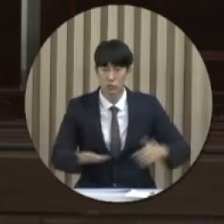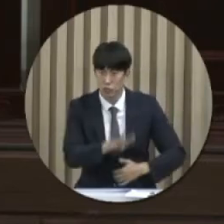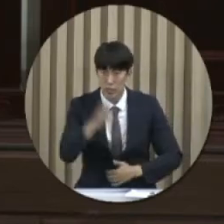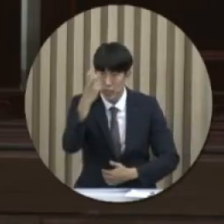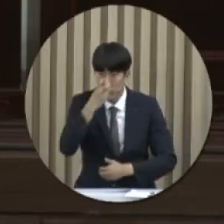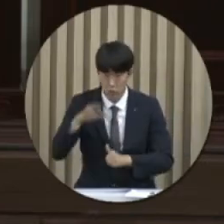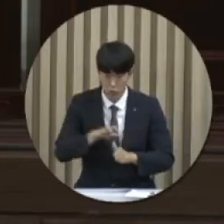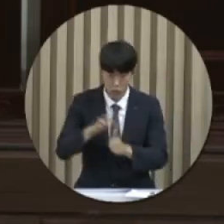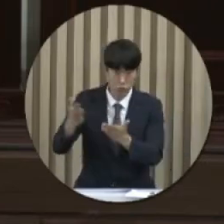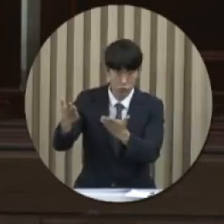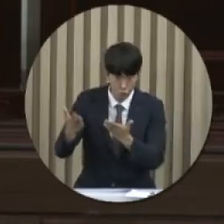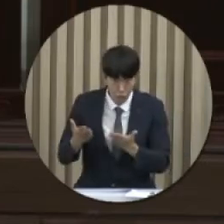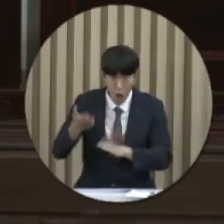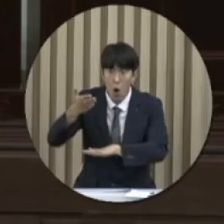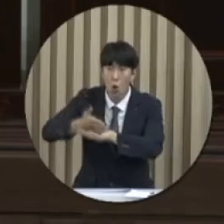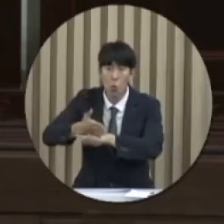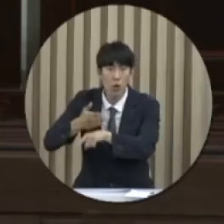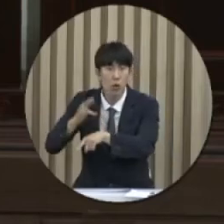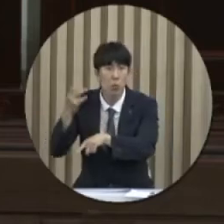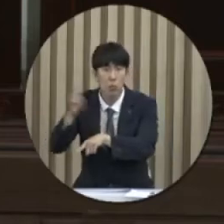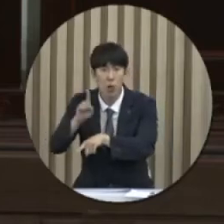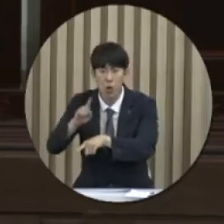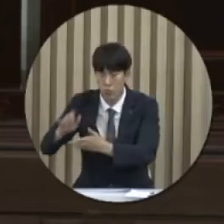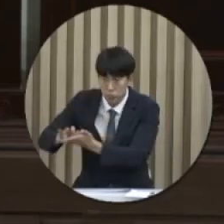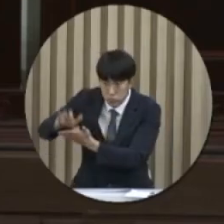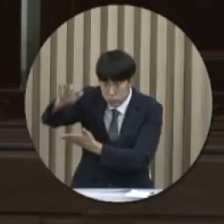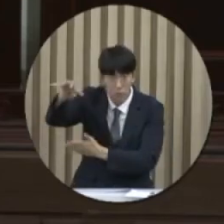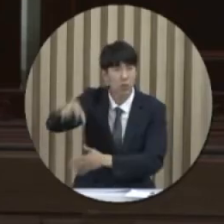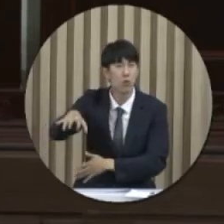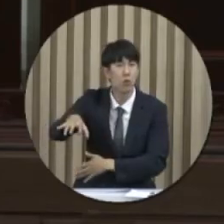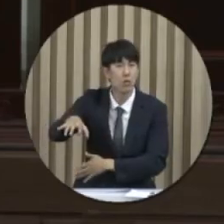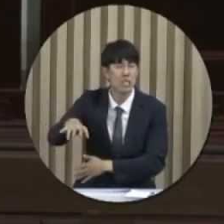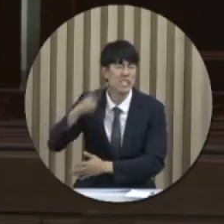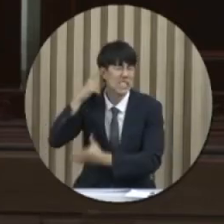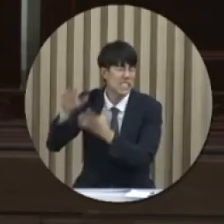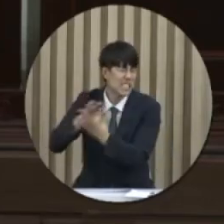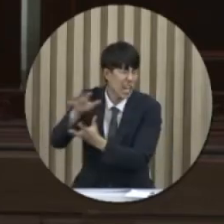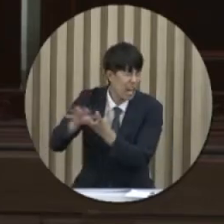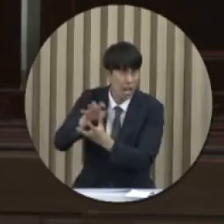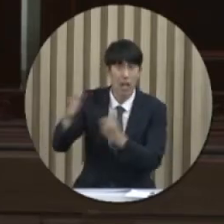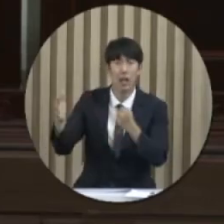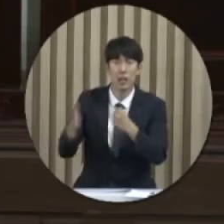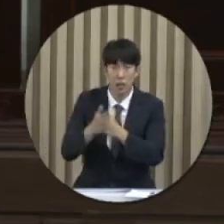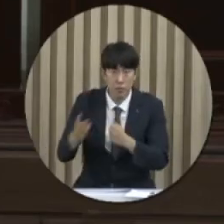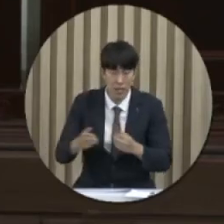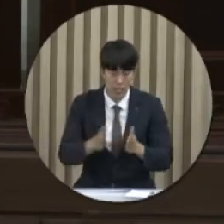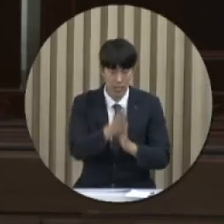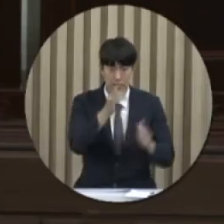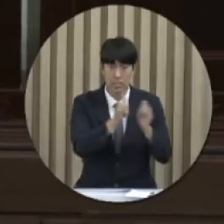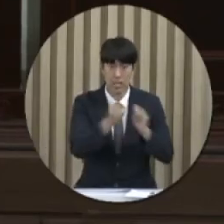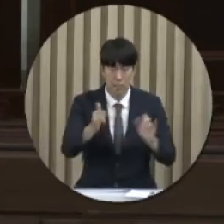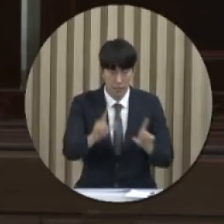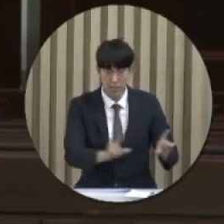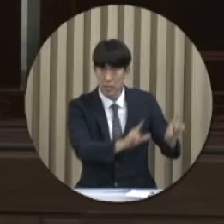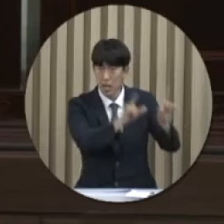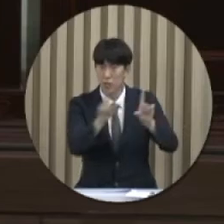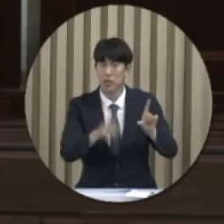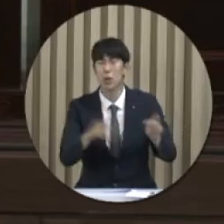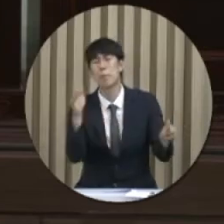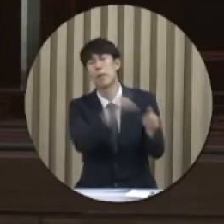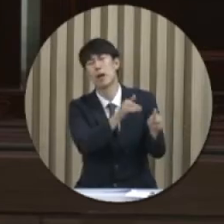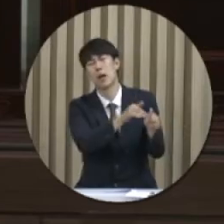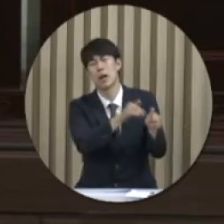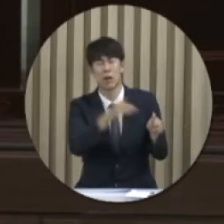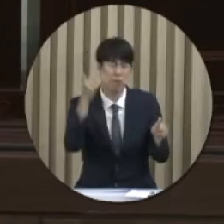같았던 고마움의 전투비행장은 소음으로 인해 시민들의 일상생활에 고통을 주는